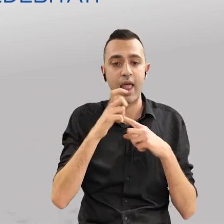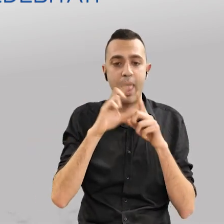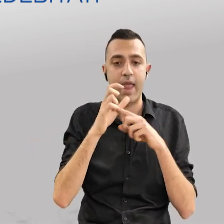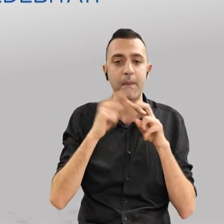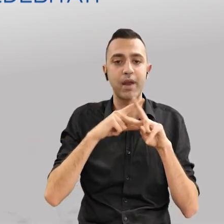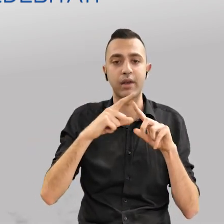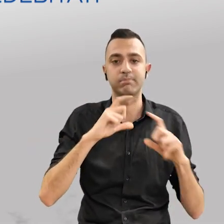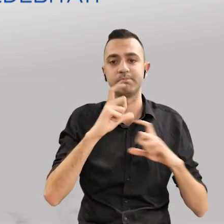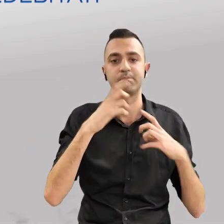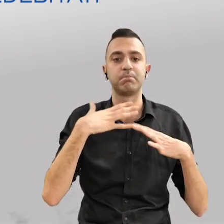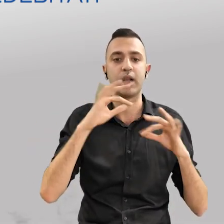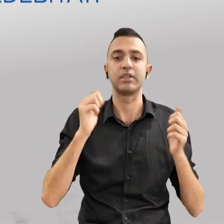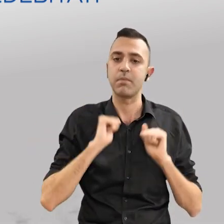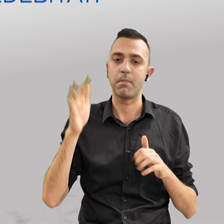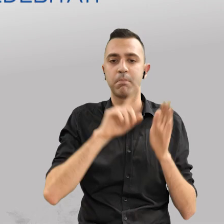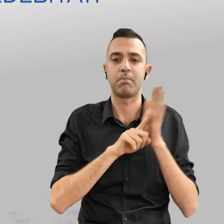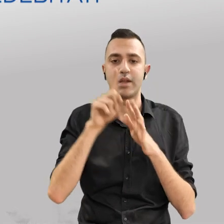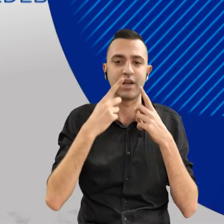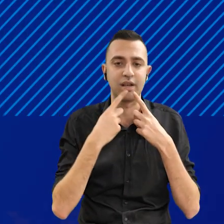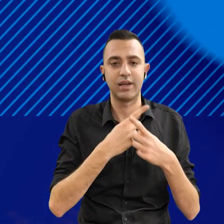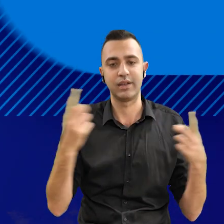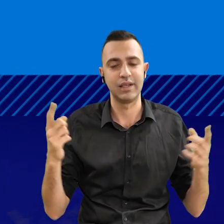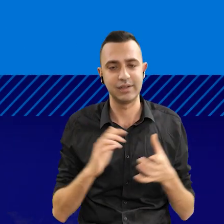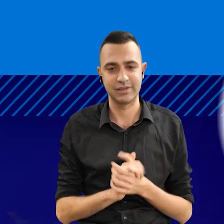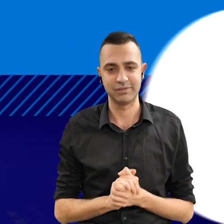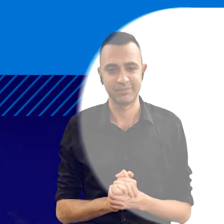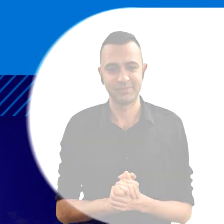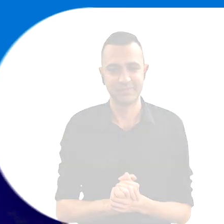çözümünü tamamladık çalışmalarınızda başarılar dileriz